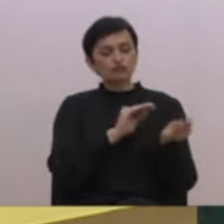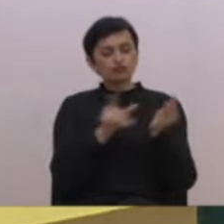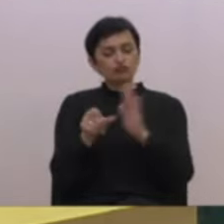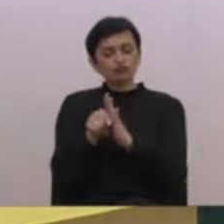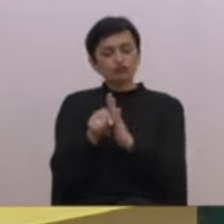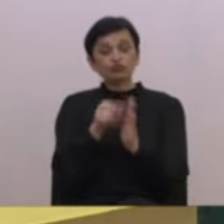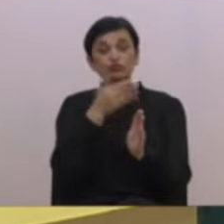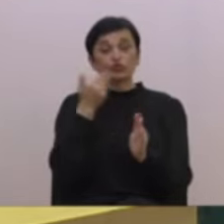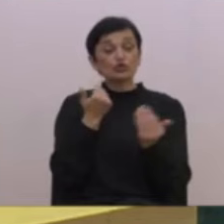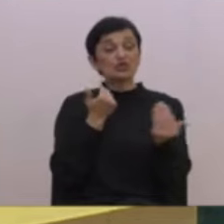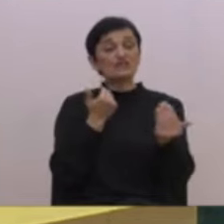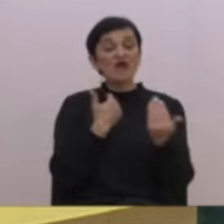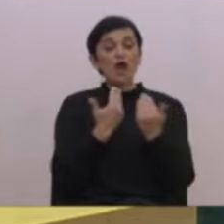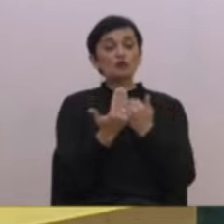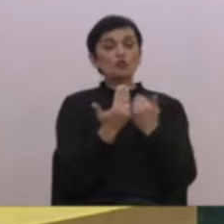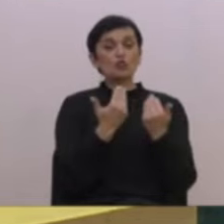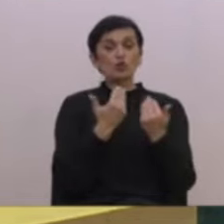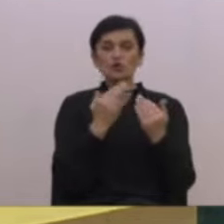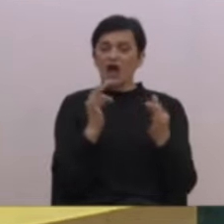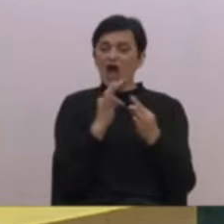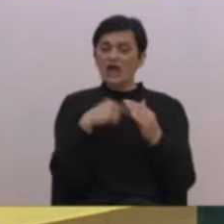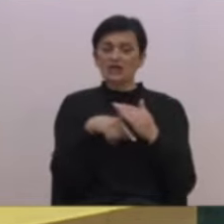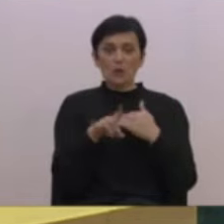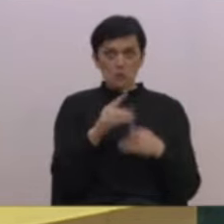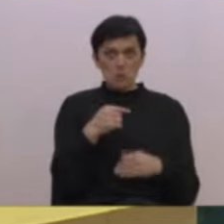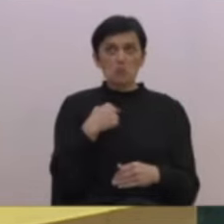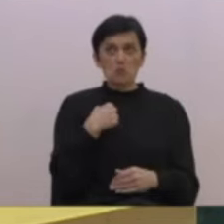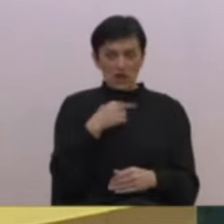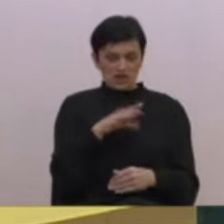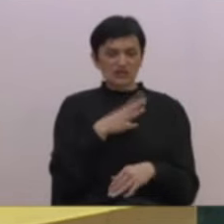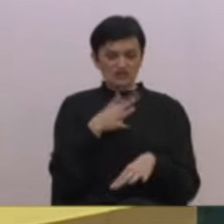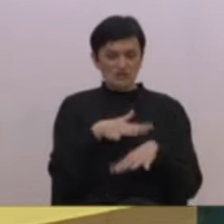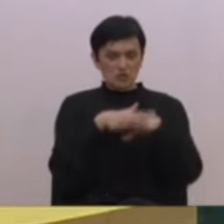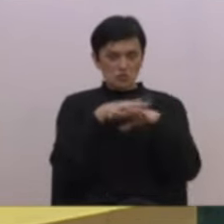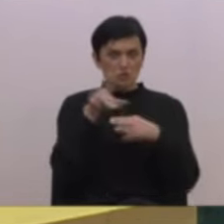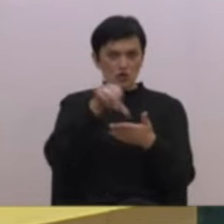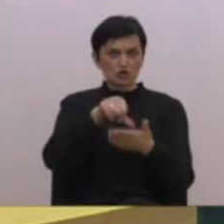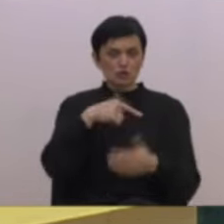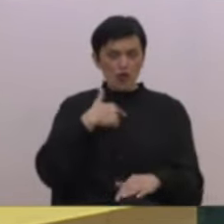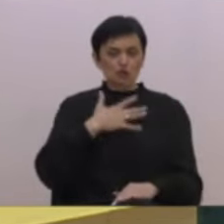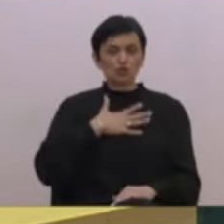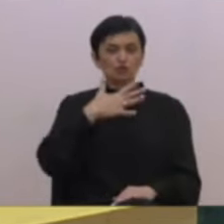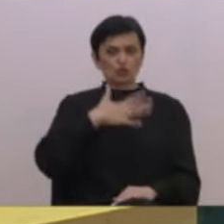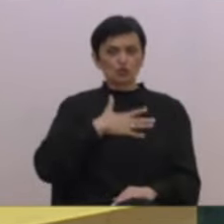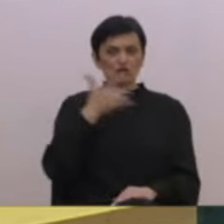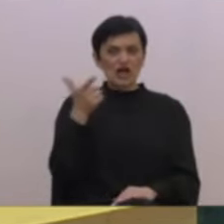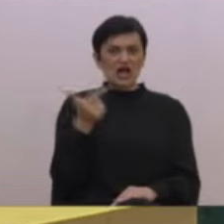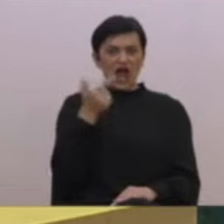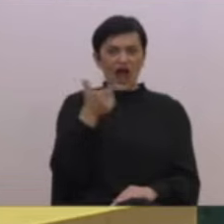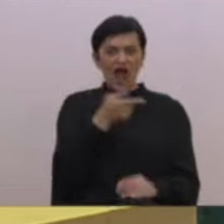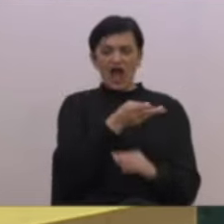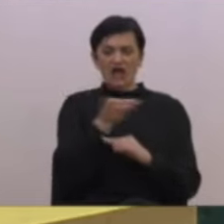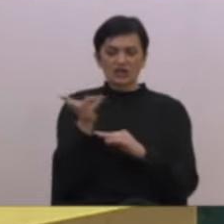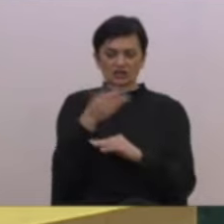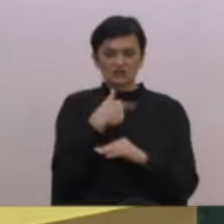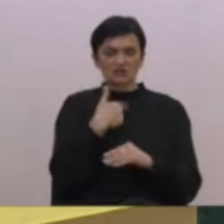თქვენ მოწოდებებზეც არაფერი არ გამოვა. თორემ მეც ვიყავი მიტინგზე და მეც სულთავდი იმ გას, აკეთე თეონამ კი ვიცის